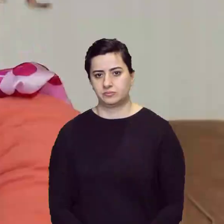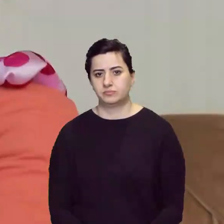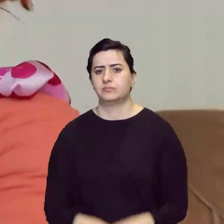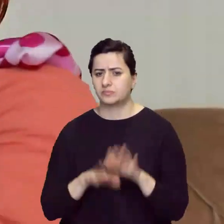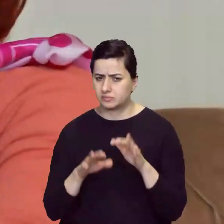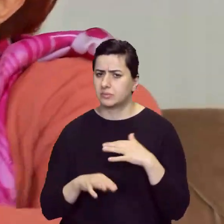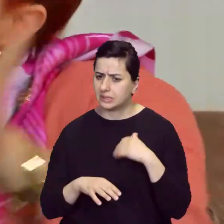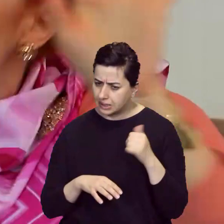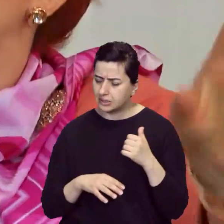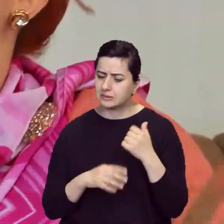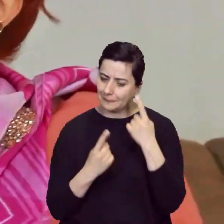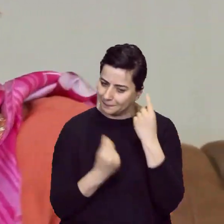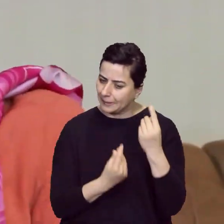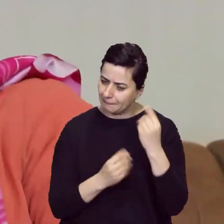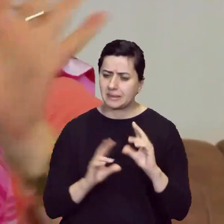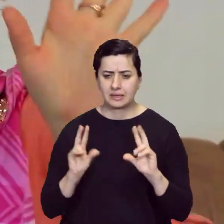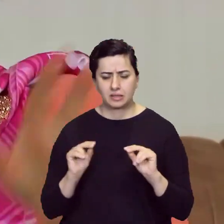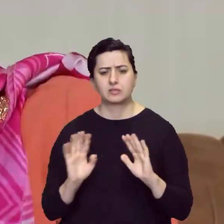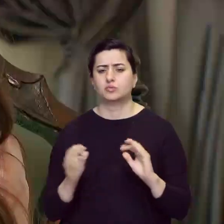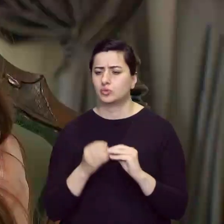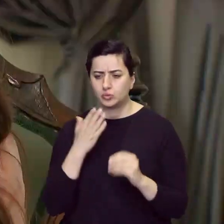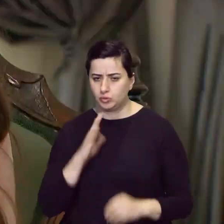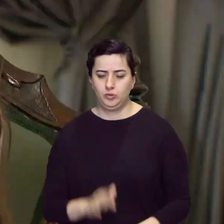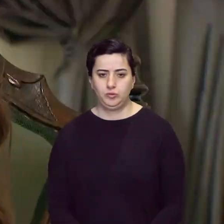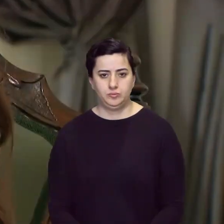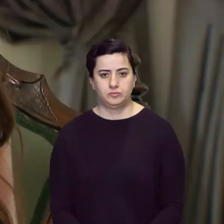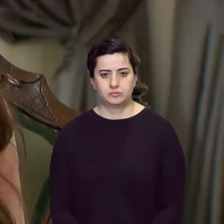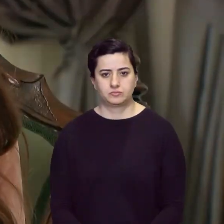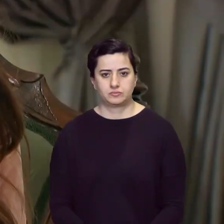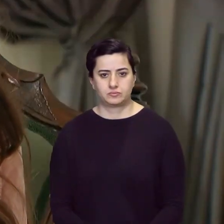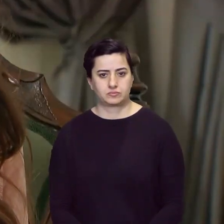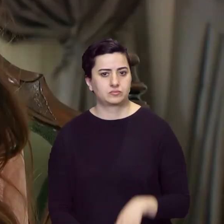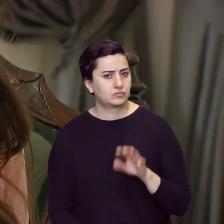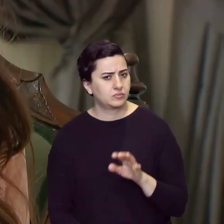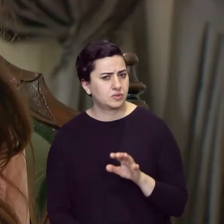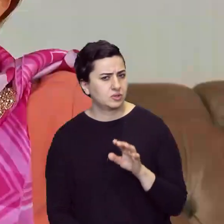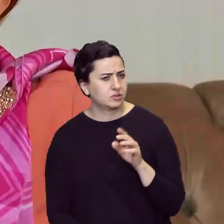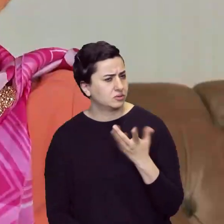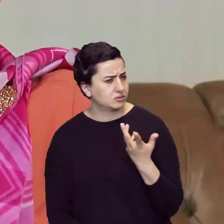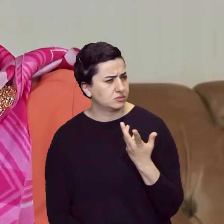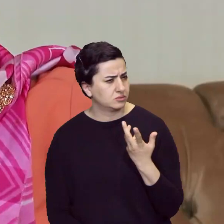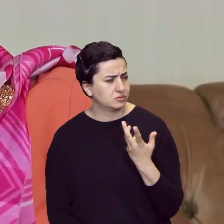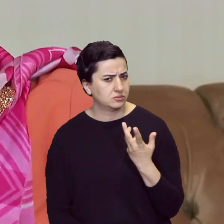Ama ben gerekli nasihatleri verdim Zehra'ya. Sorun yok. İlgisizlik mi?